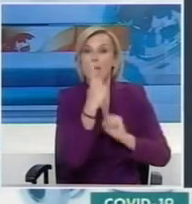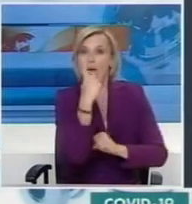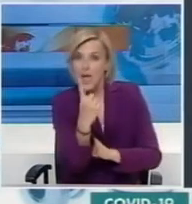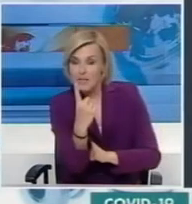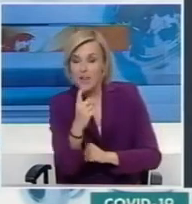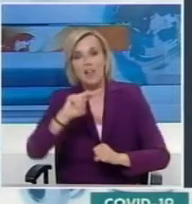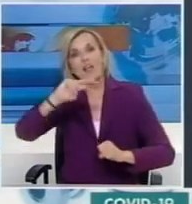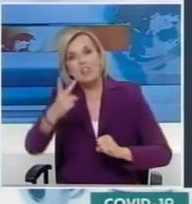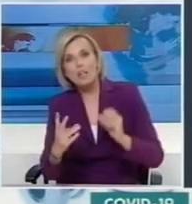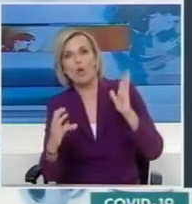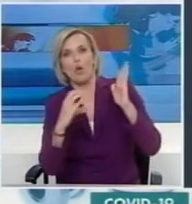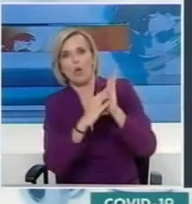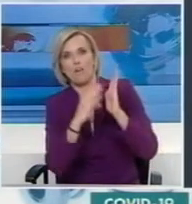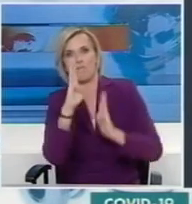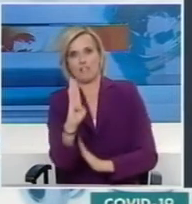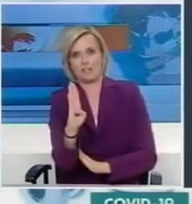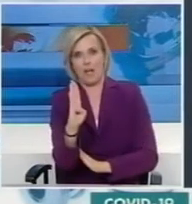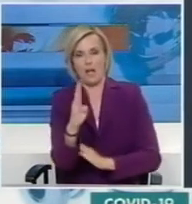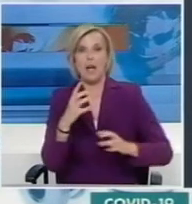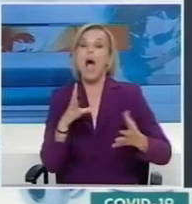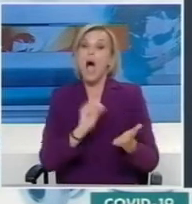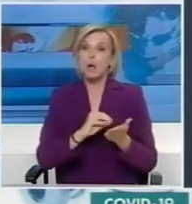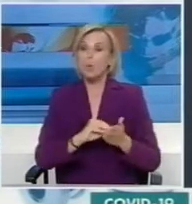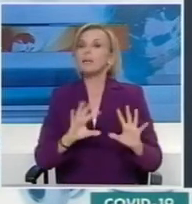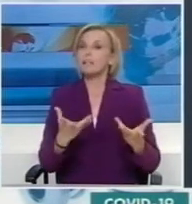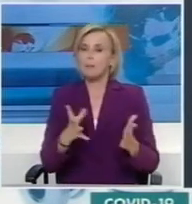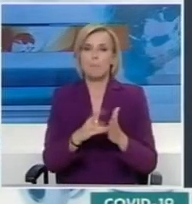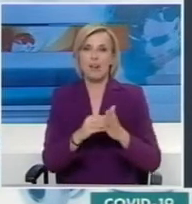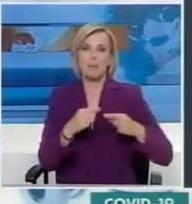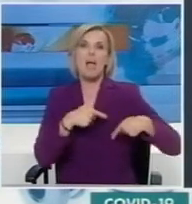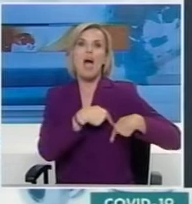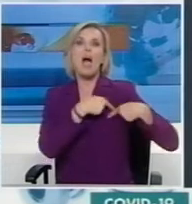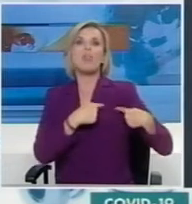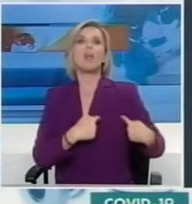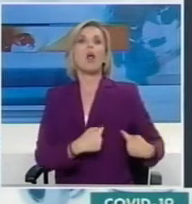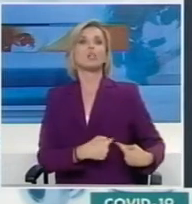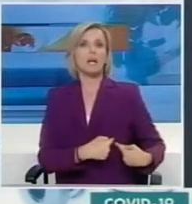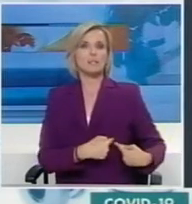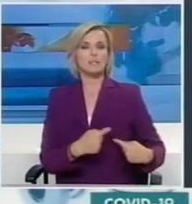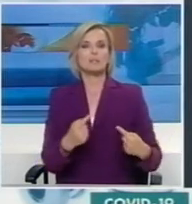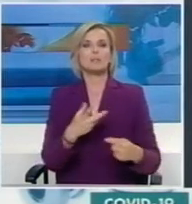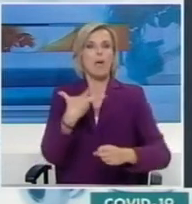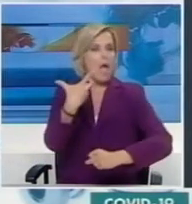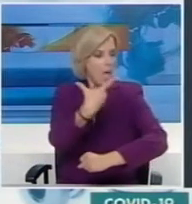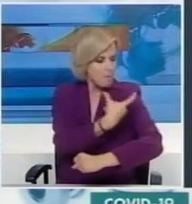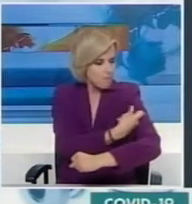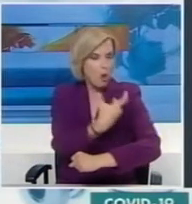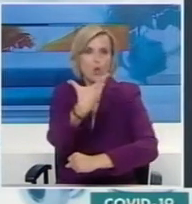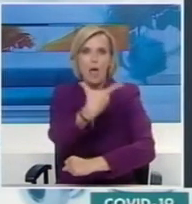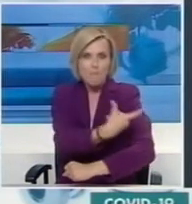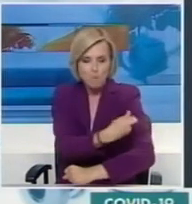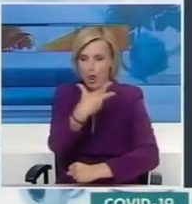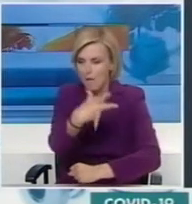αφορούν πληθυσμό εθελοντών, οι οποίοι παίρνουν διαφορετικές δόσεις του εμβολίου με σκοπό να